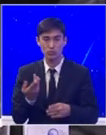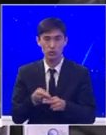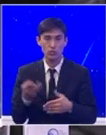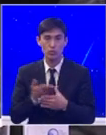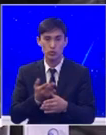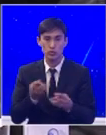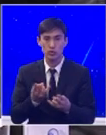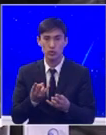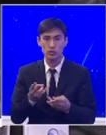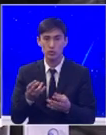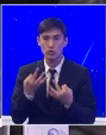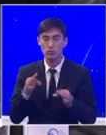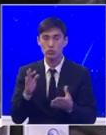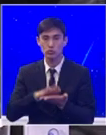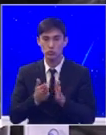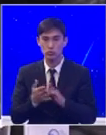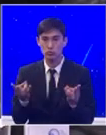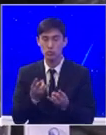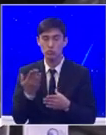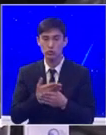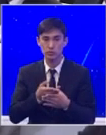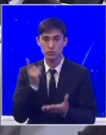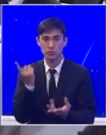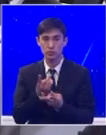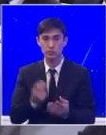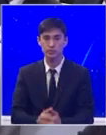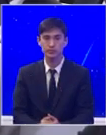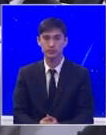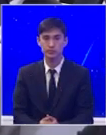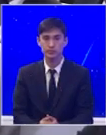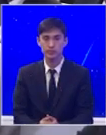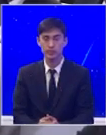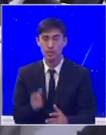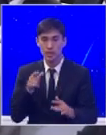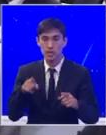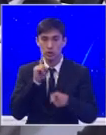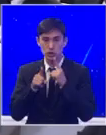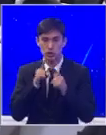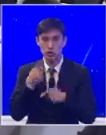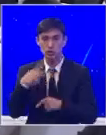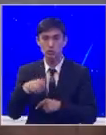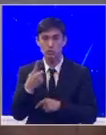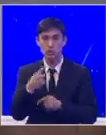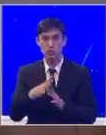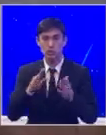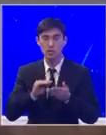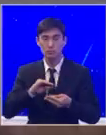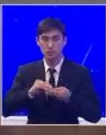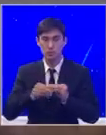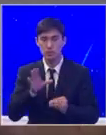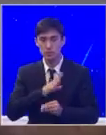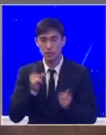көмектесу керек. В любом случае көмектесу керек. Өйткені сіз... Жыйында 20-дан аса сауал жолданды. Жеке мәселелерді